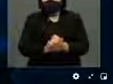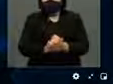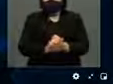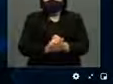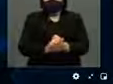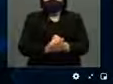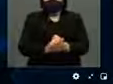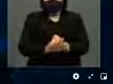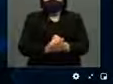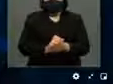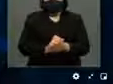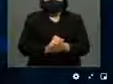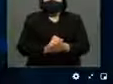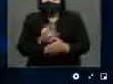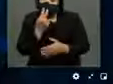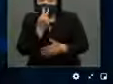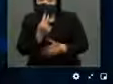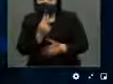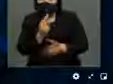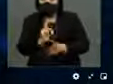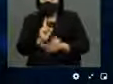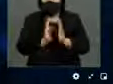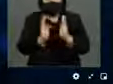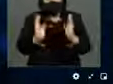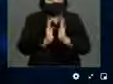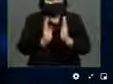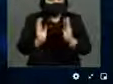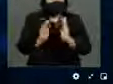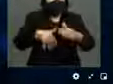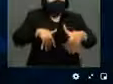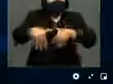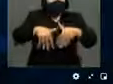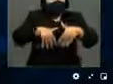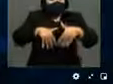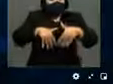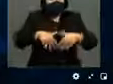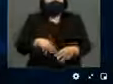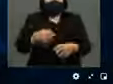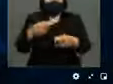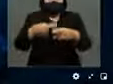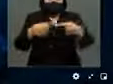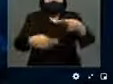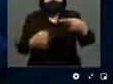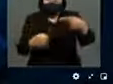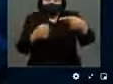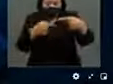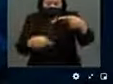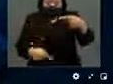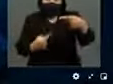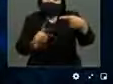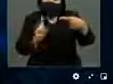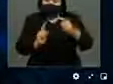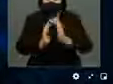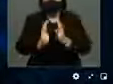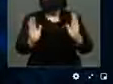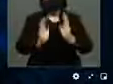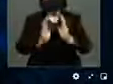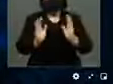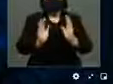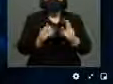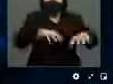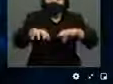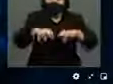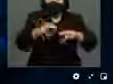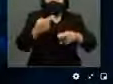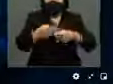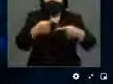อันนี้ต้องขอบคุณทางพี่น้องประชาชนที่อยู่ในจังหวัดต่างๆเช่นเดียวกันกับสะสมของ10อันดับนี้ยังค